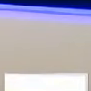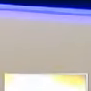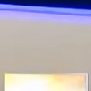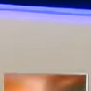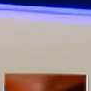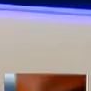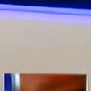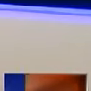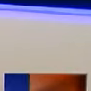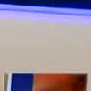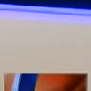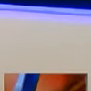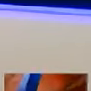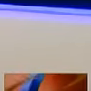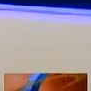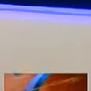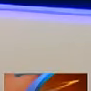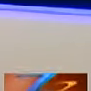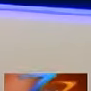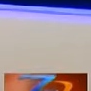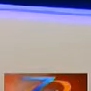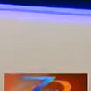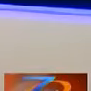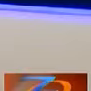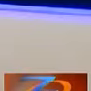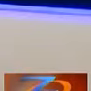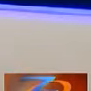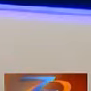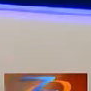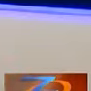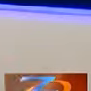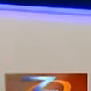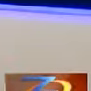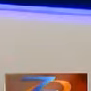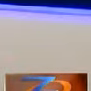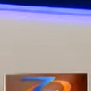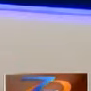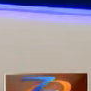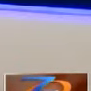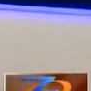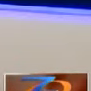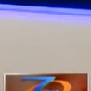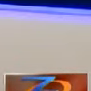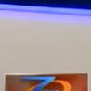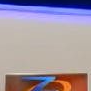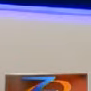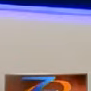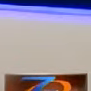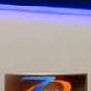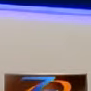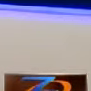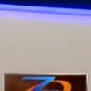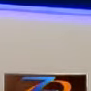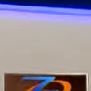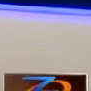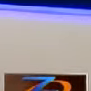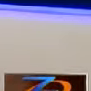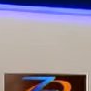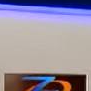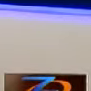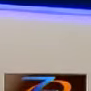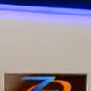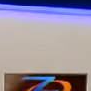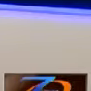seperti UPSR, PT3, SPM dan STPM dapat dilalui pelajar dengan mudah. Selamat maju jaya kepada anak-anak